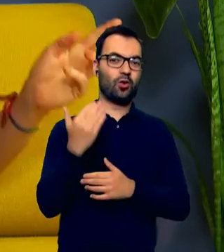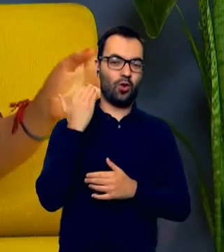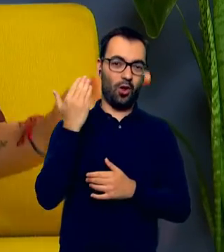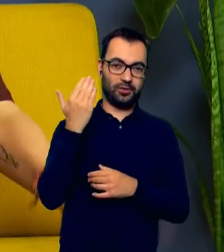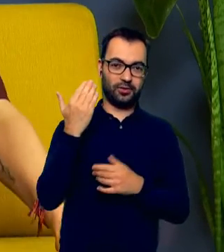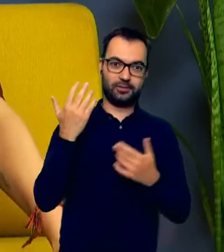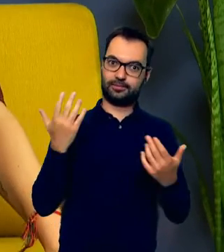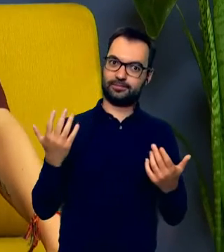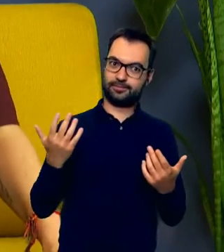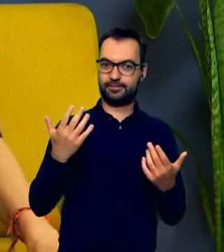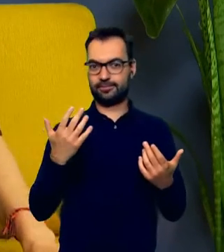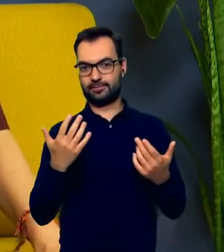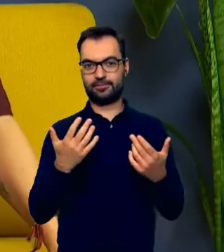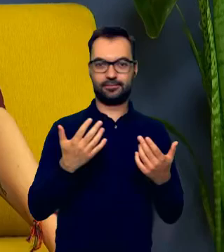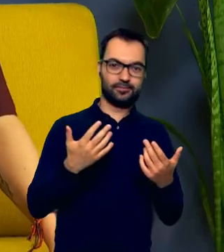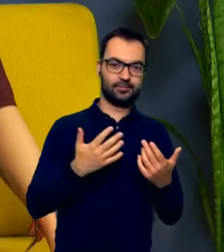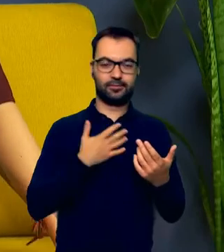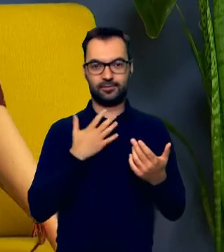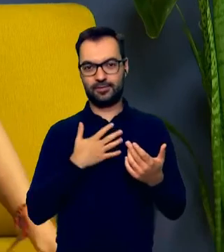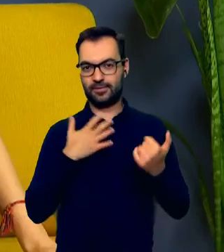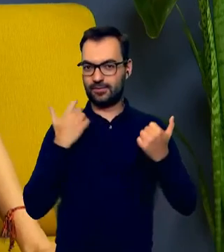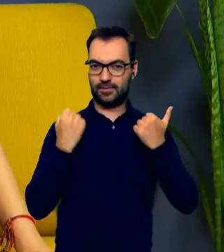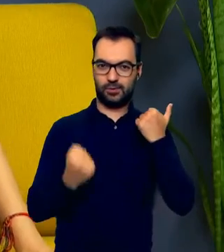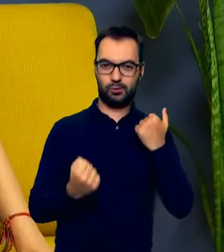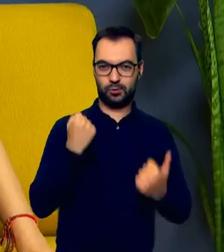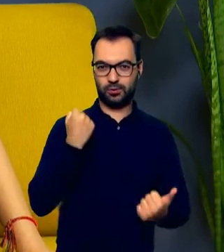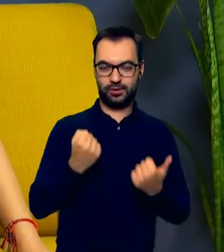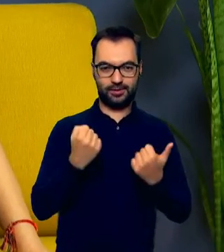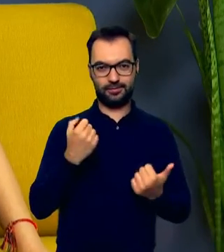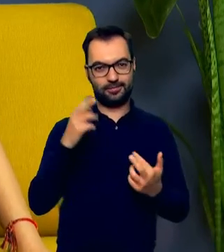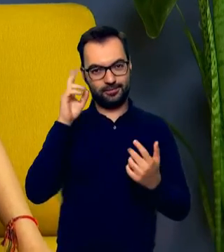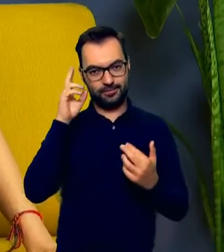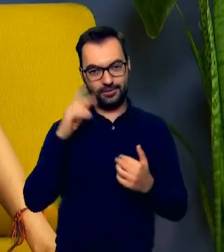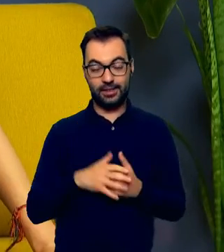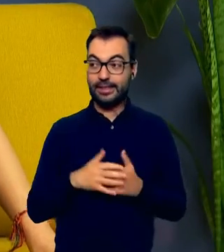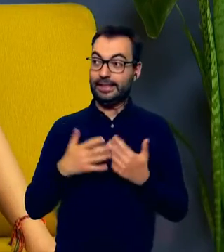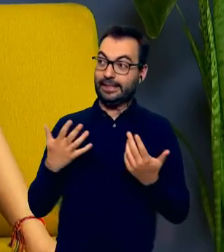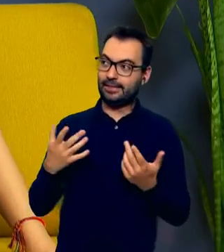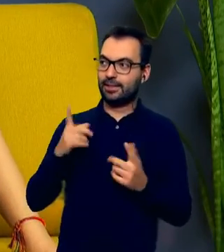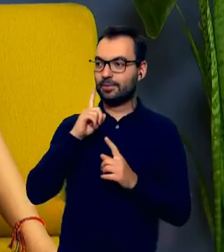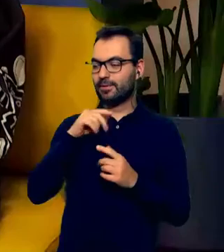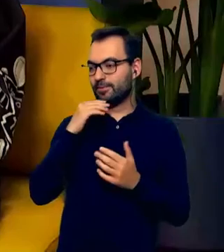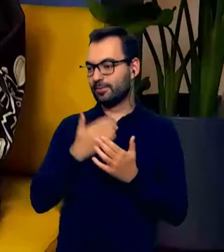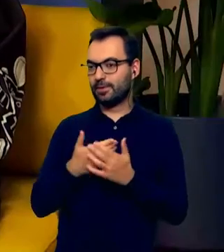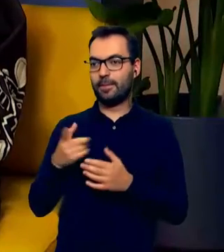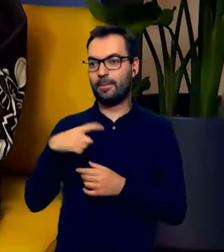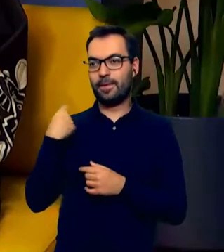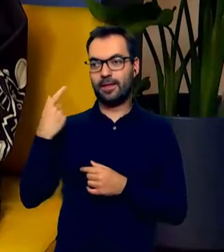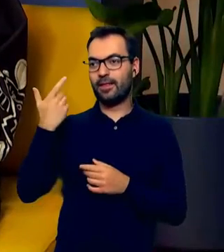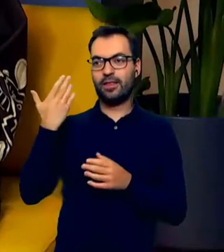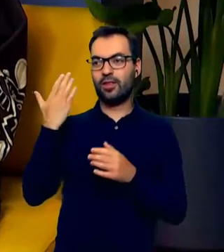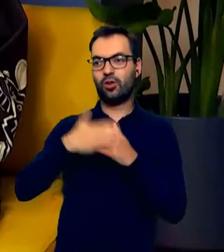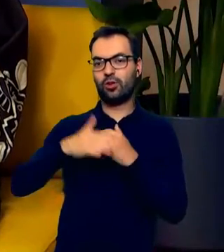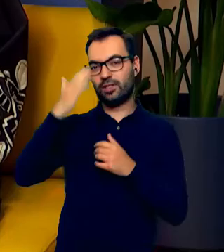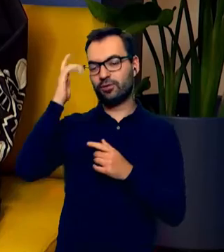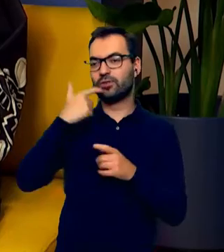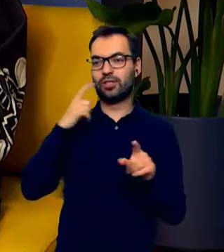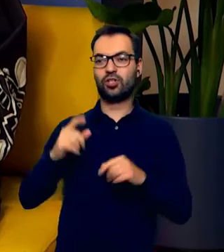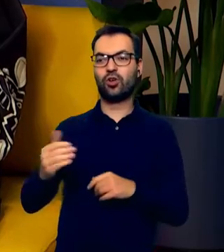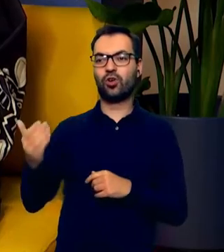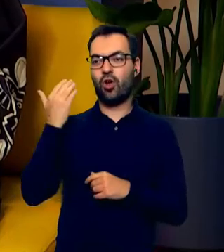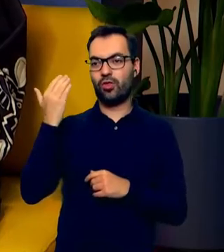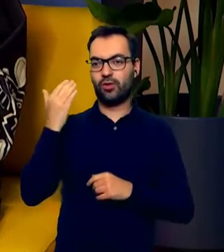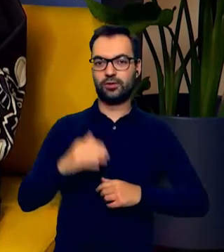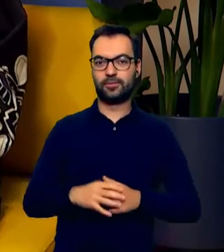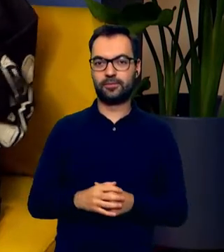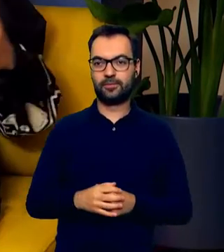godność dosyć trudniej uchwycić. Wiesz co, to jest tak, że my do końca nie wiemy, co to znaczy ta godność.